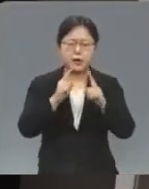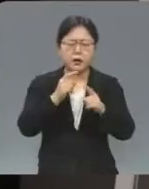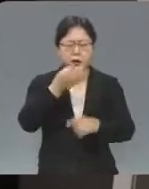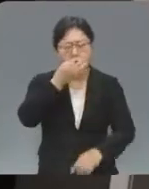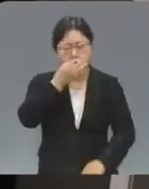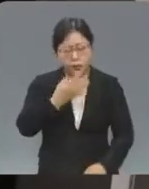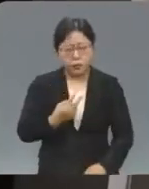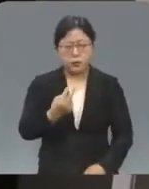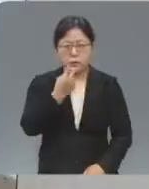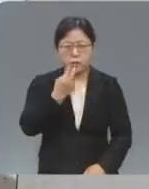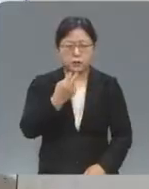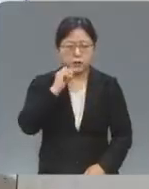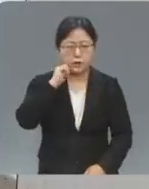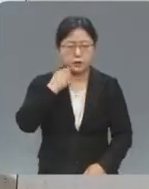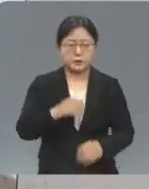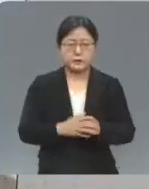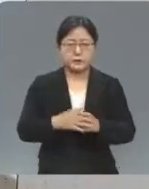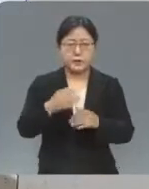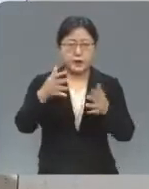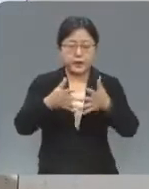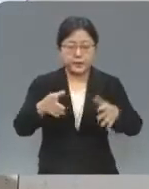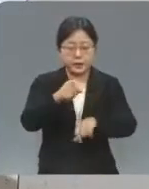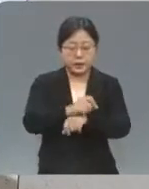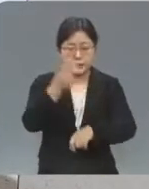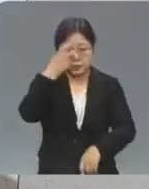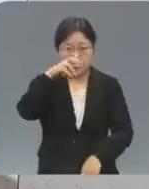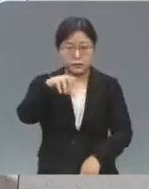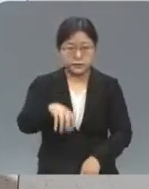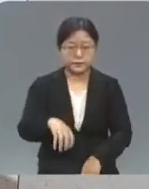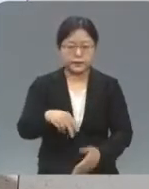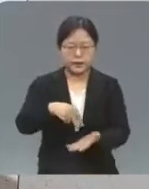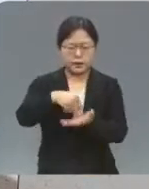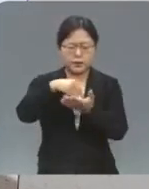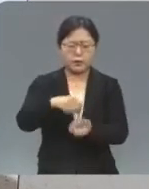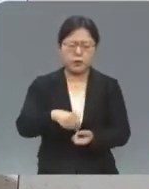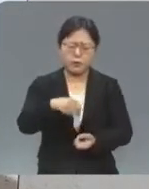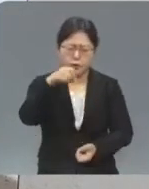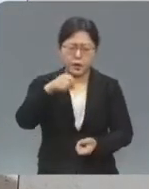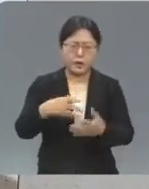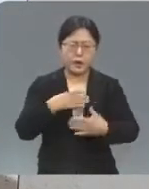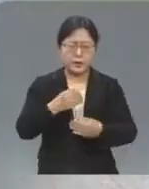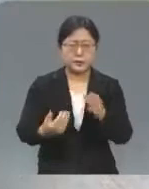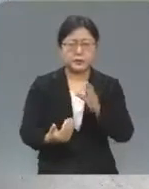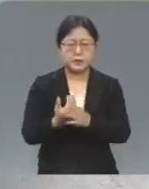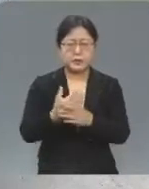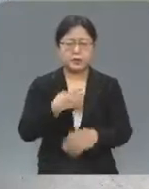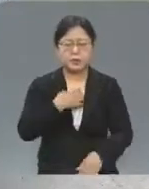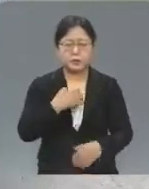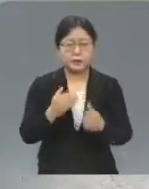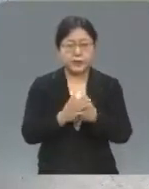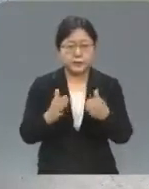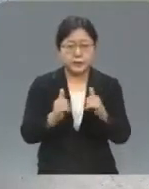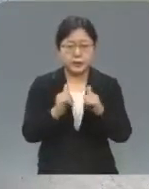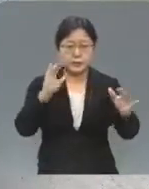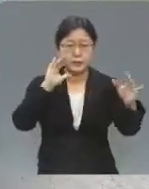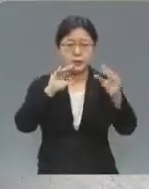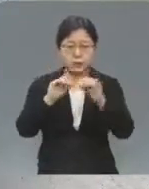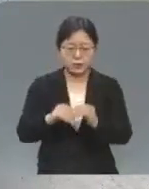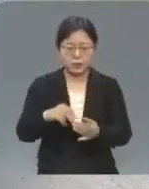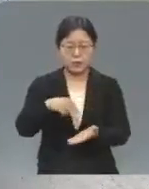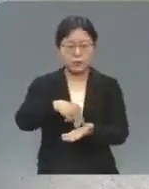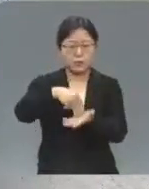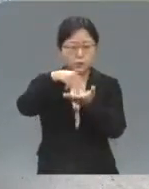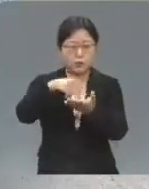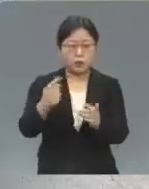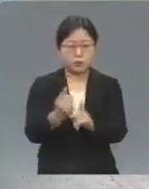순위 복합 니다 아파트 관리사무소 측은 승강기가 오래되 안전사고 위험이 있어 주민들의 동의를 얻어 승강기